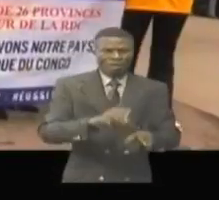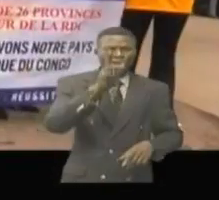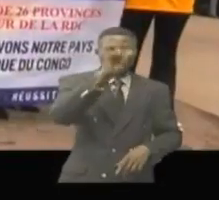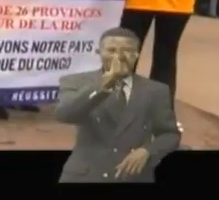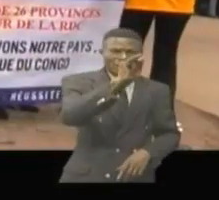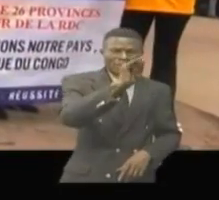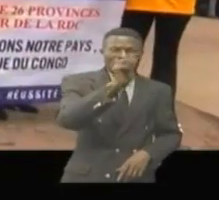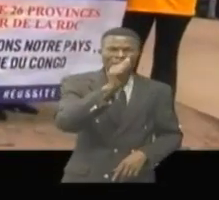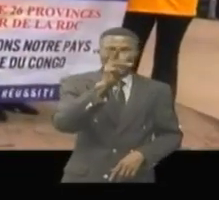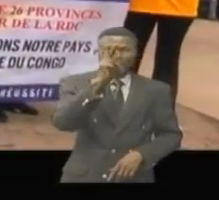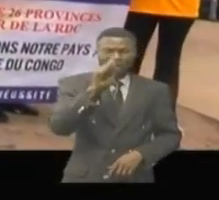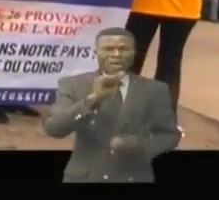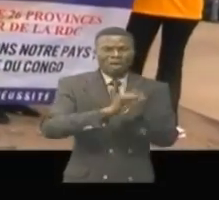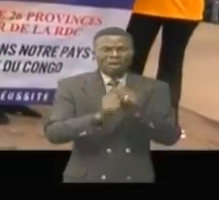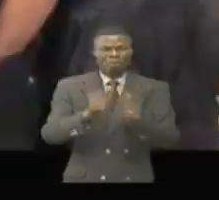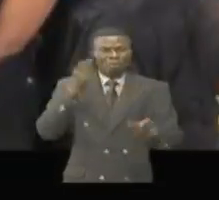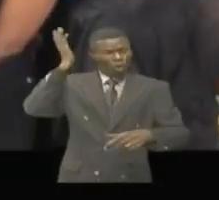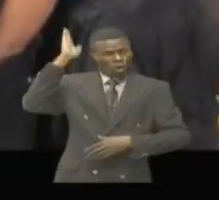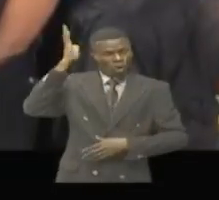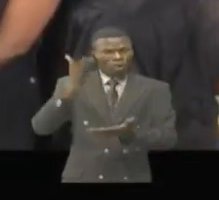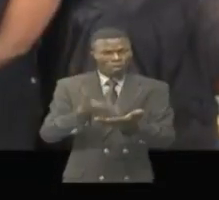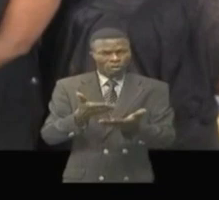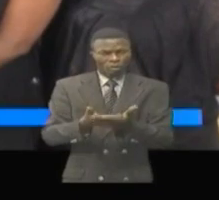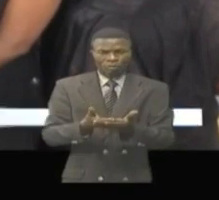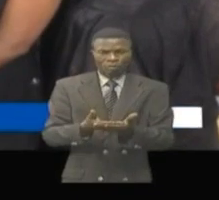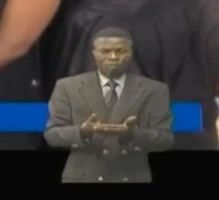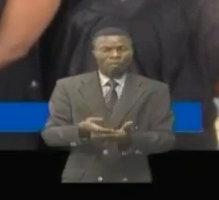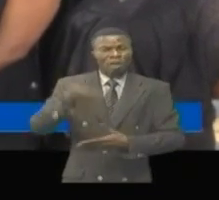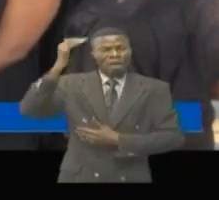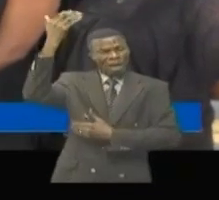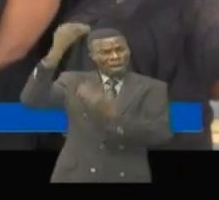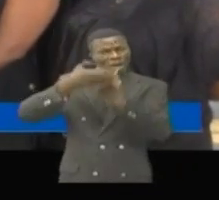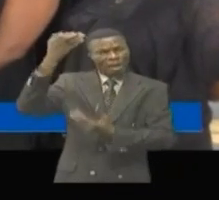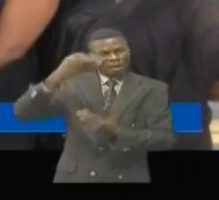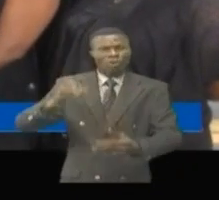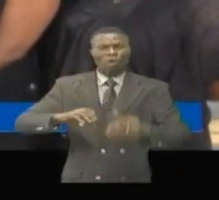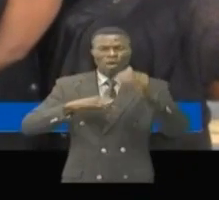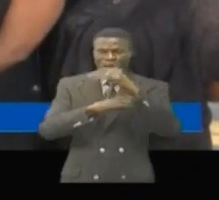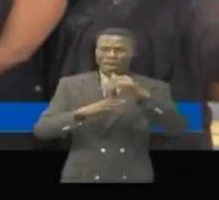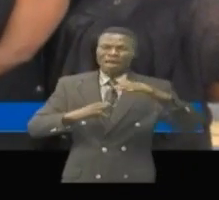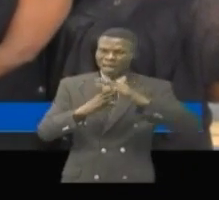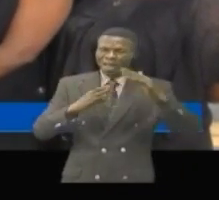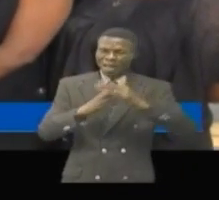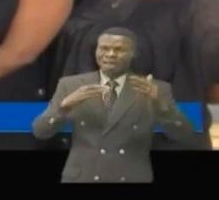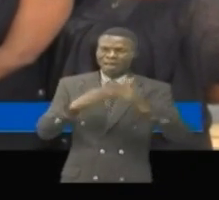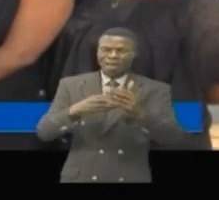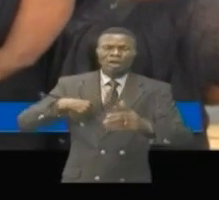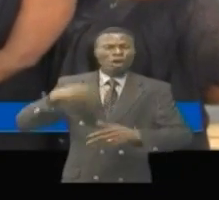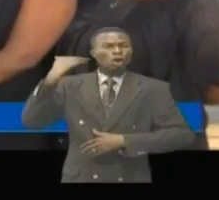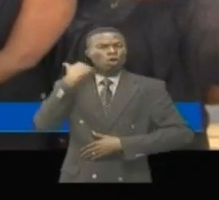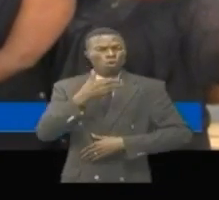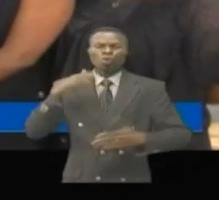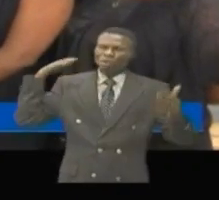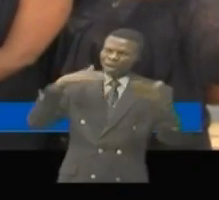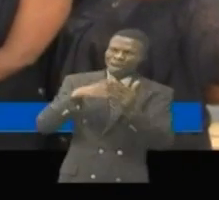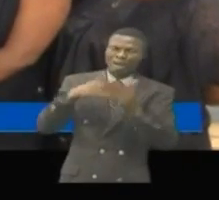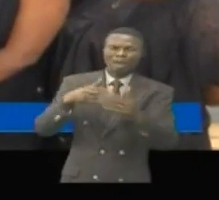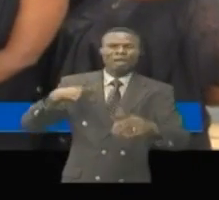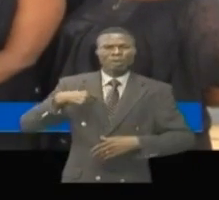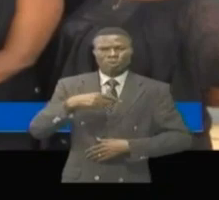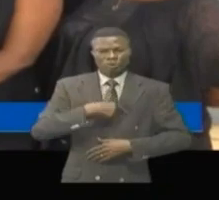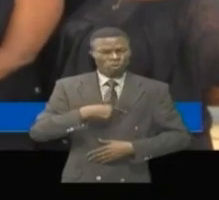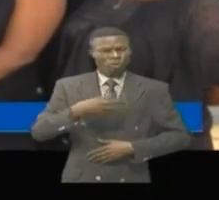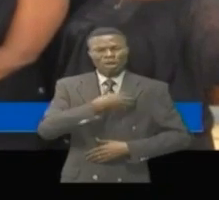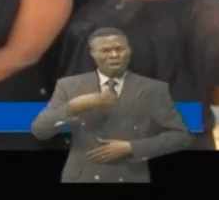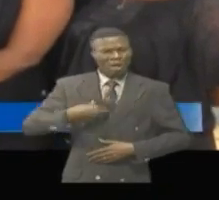problème permanent des Kuluna. Nous sommes agressés par le Rwanda, nous sommes agressés par l'Ouganda, et nous les mamans, nous ne pouvons